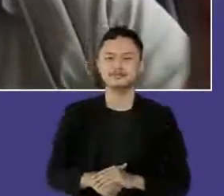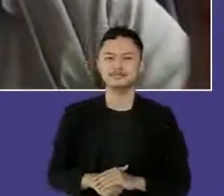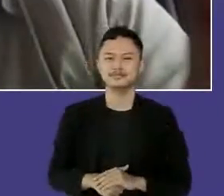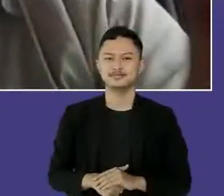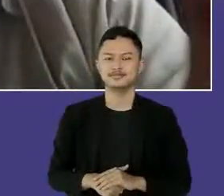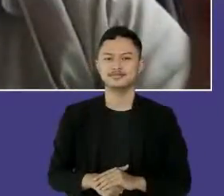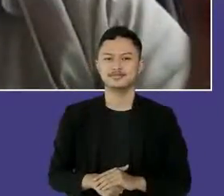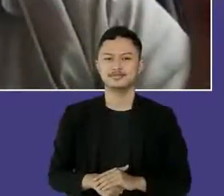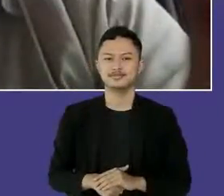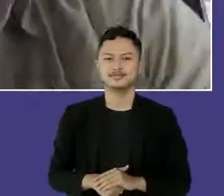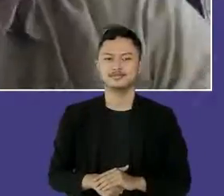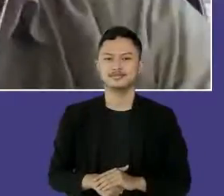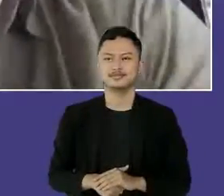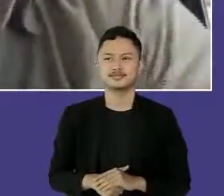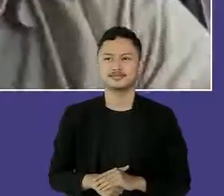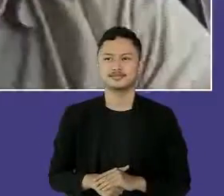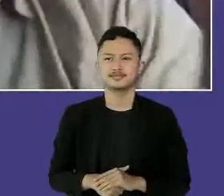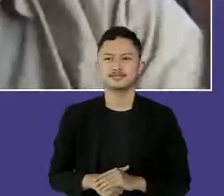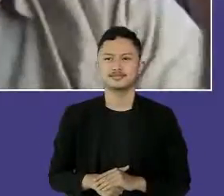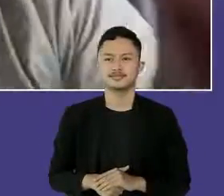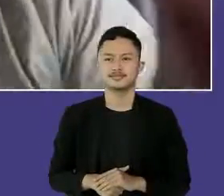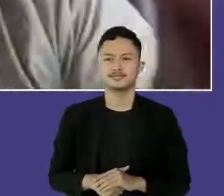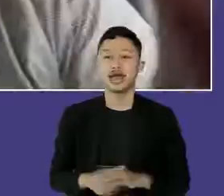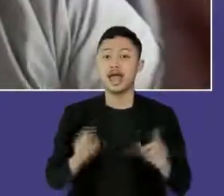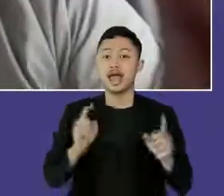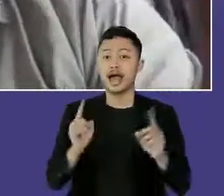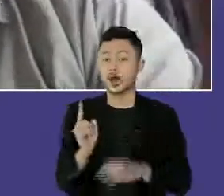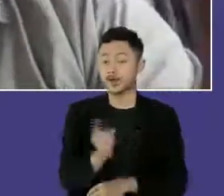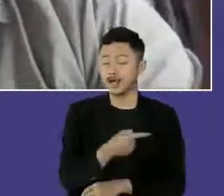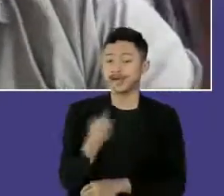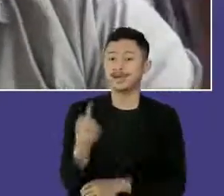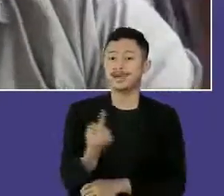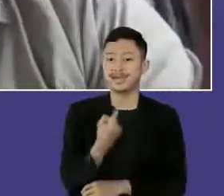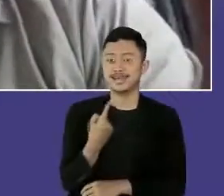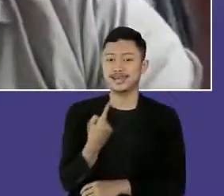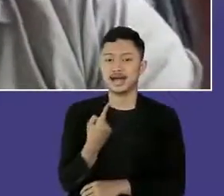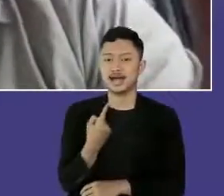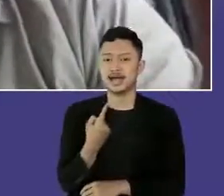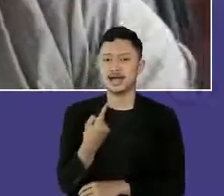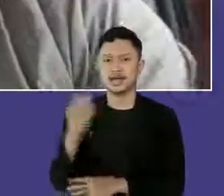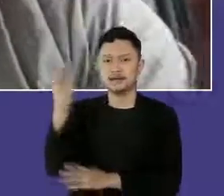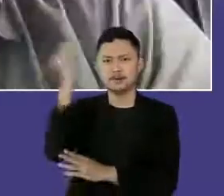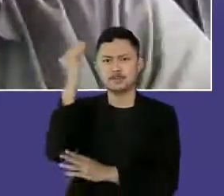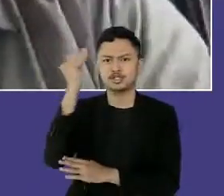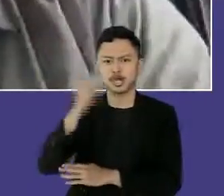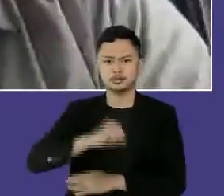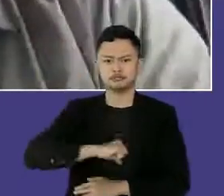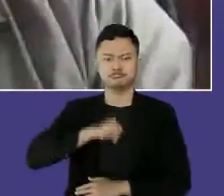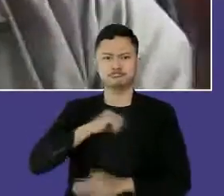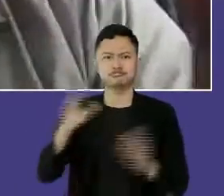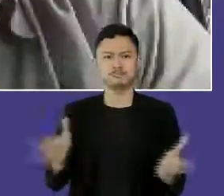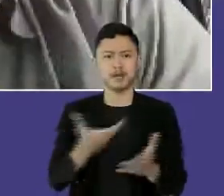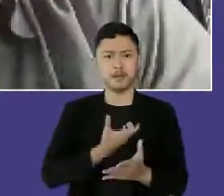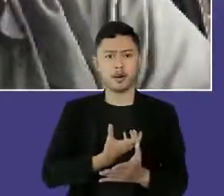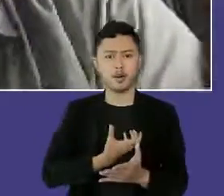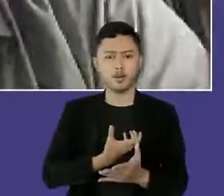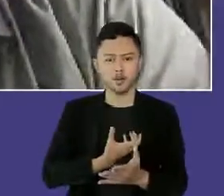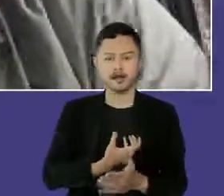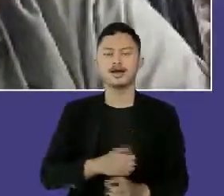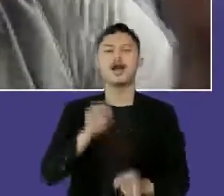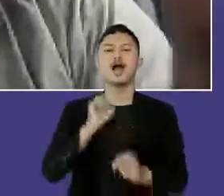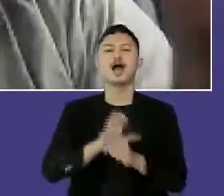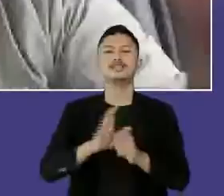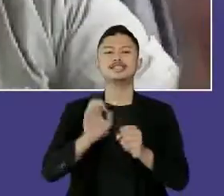Kita nyambung ya. Kalau kita mau selalu mengembangkan pariwisata, COVID-19